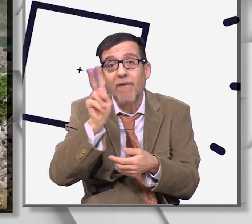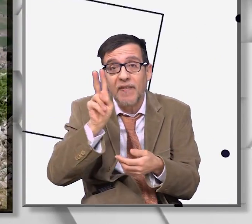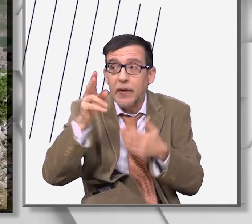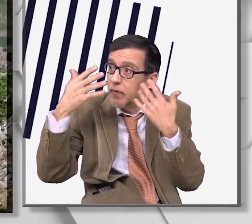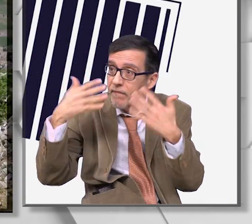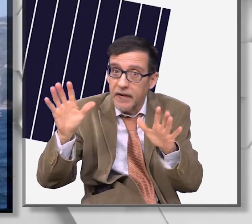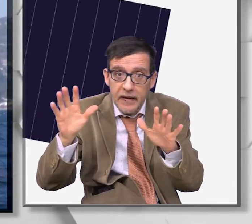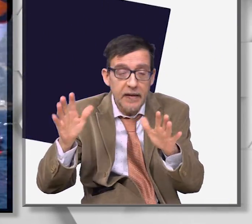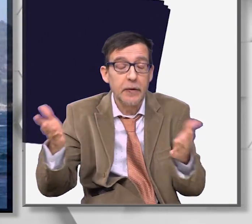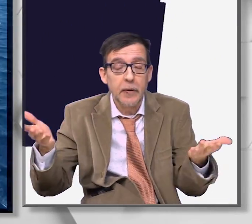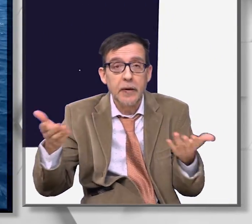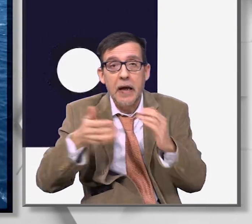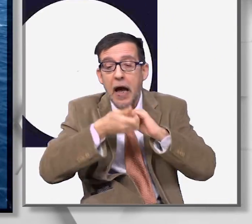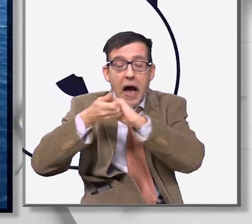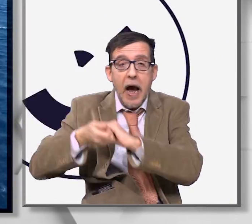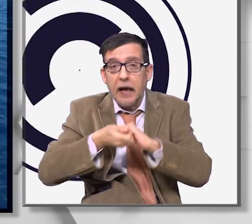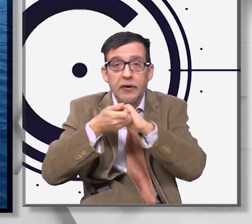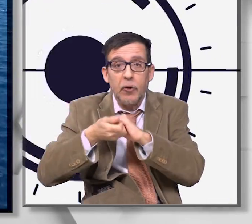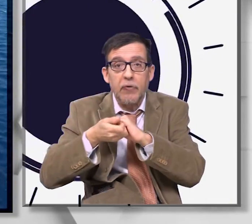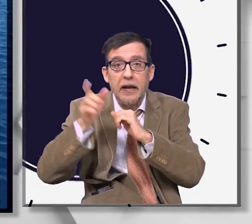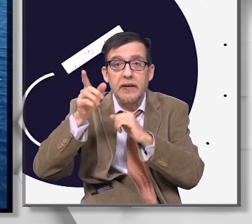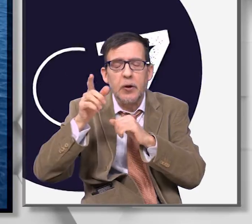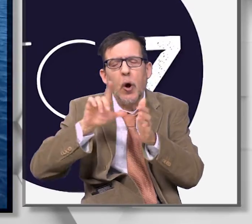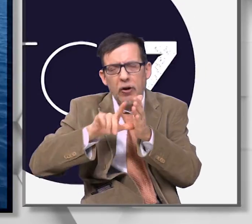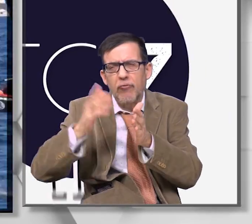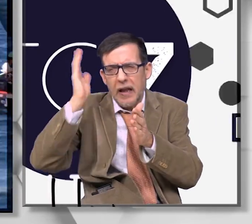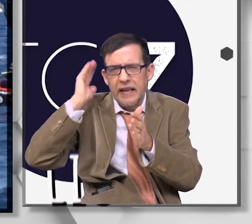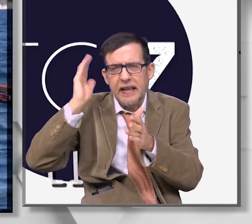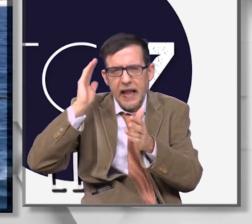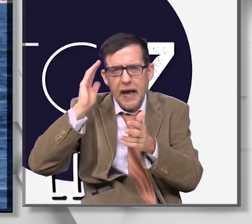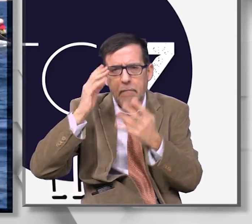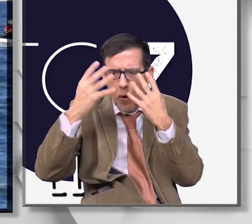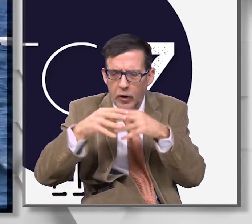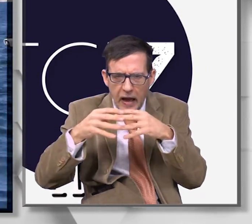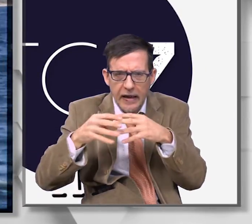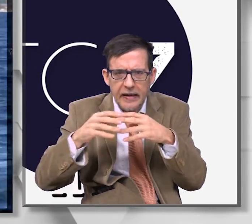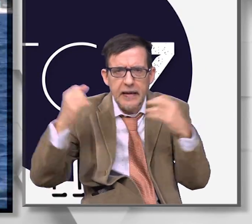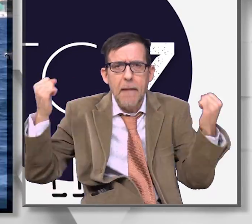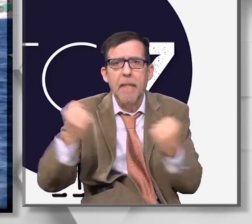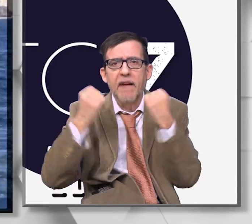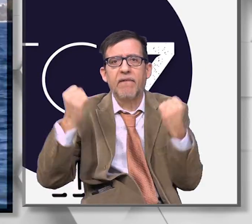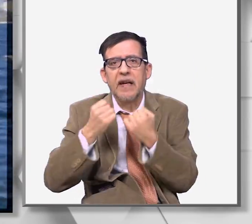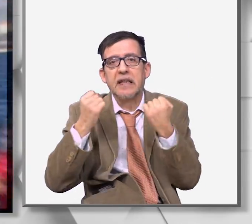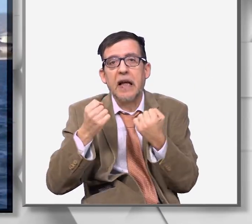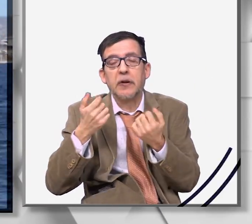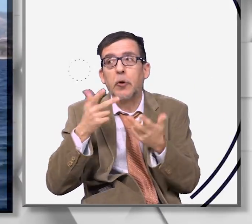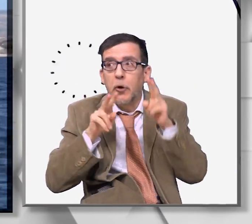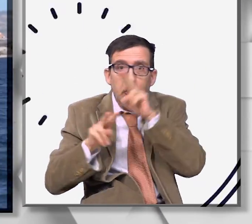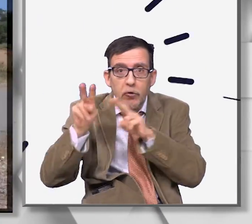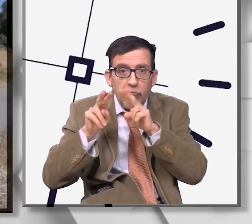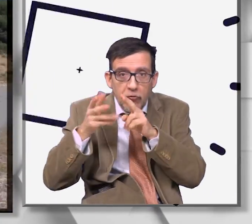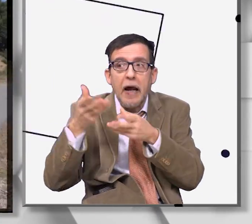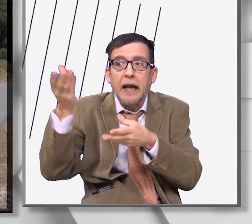l'associazione glen sport da tempo organizza alcune manifestazioni che tendono proprio a questo